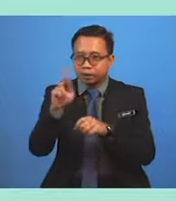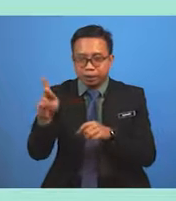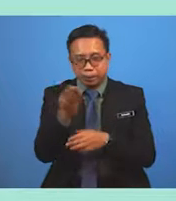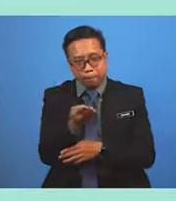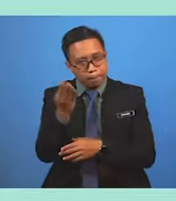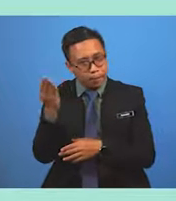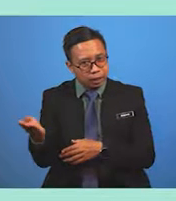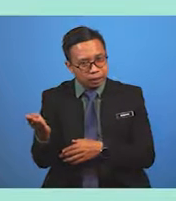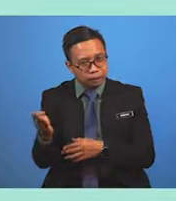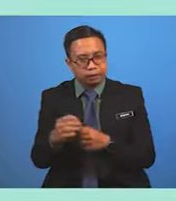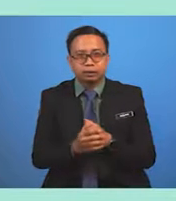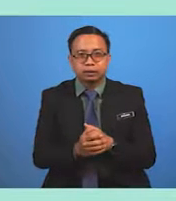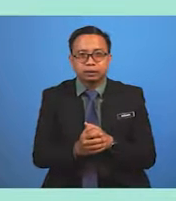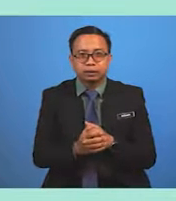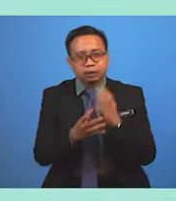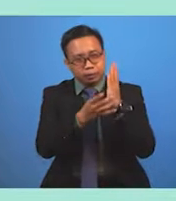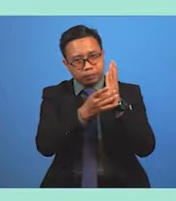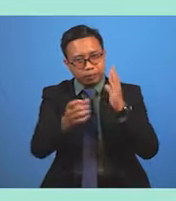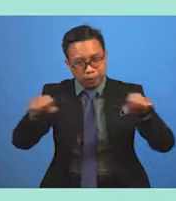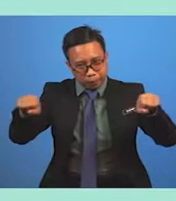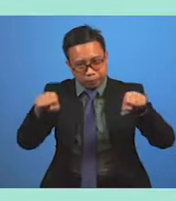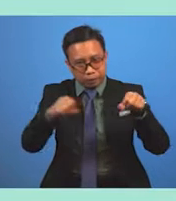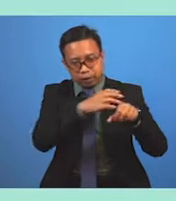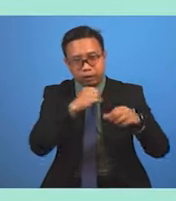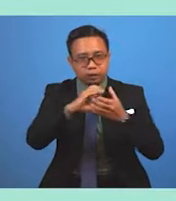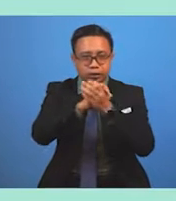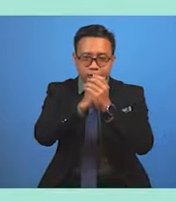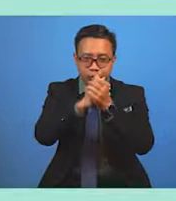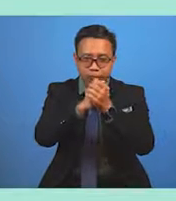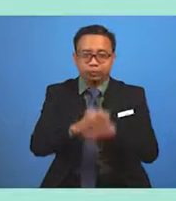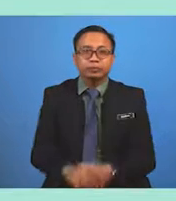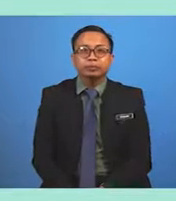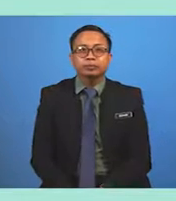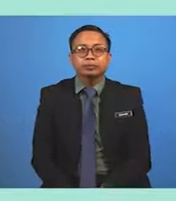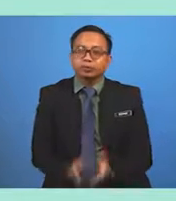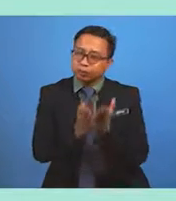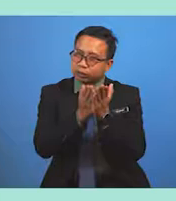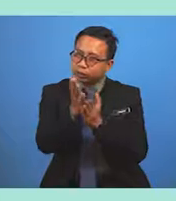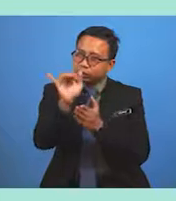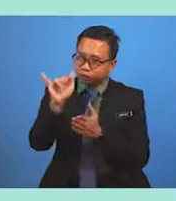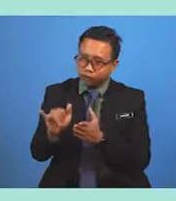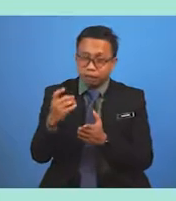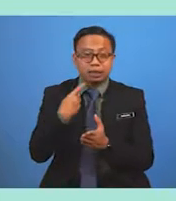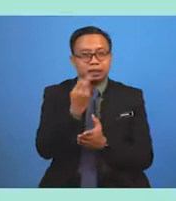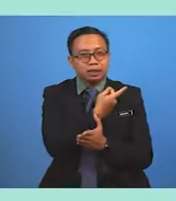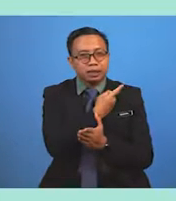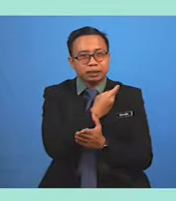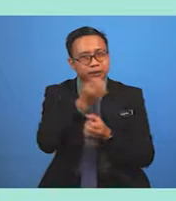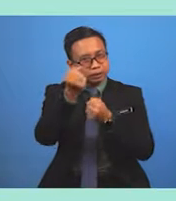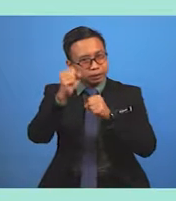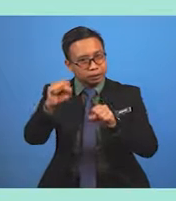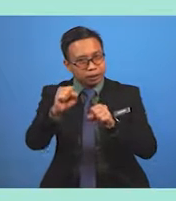yang diperlukan iaitu minyak masak dan sabun. Dan seterusnya, kita sediakan